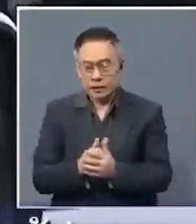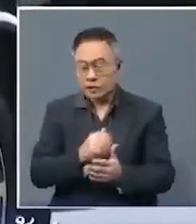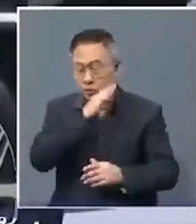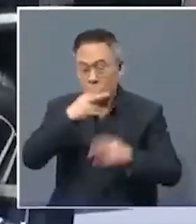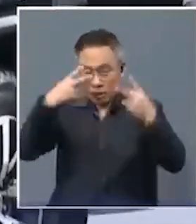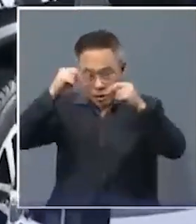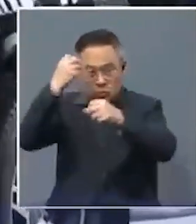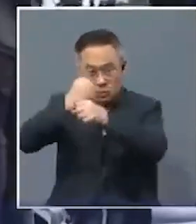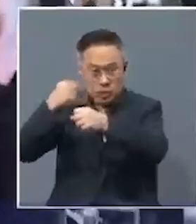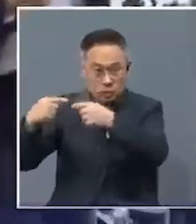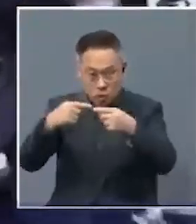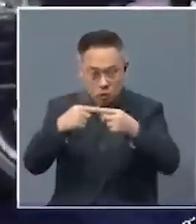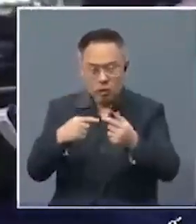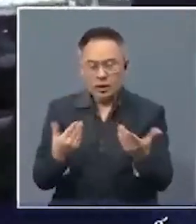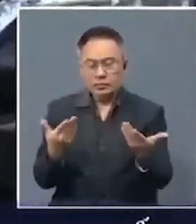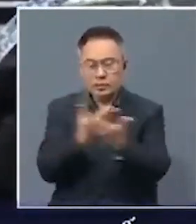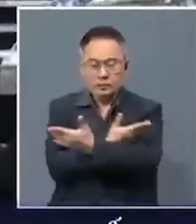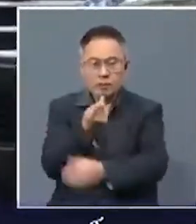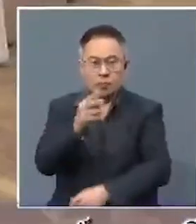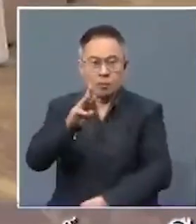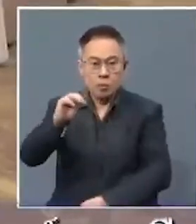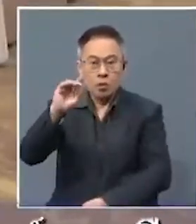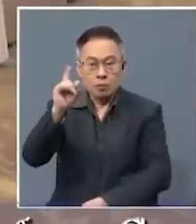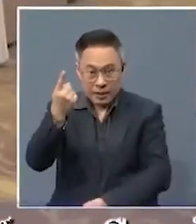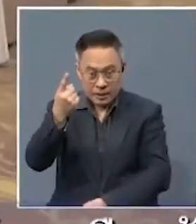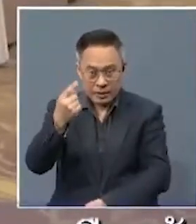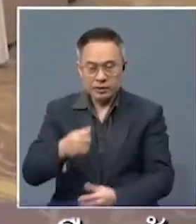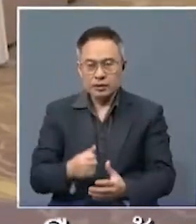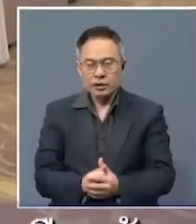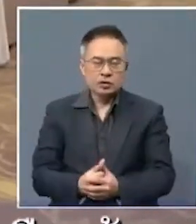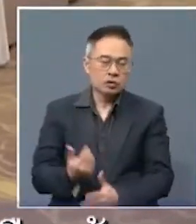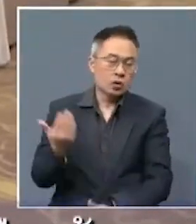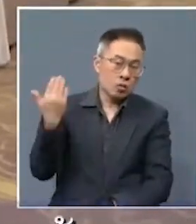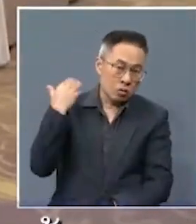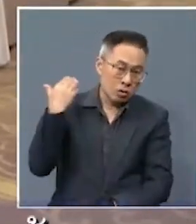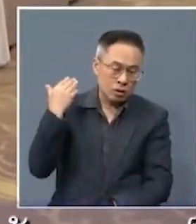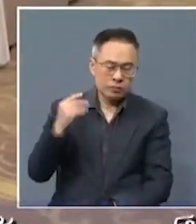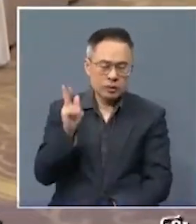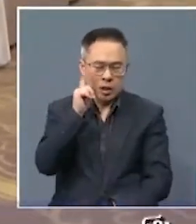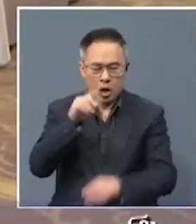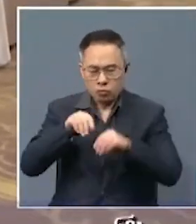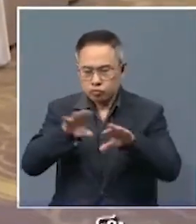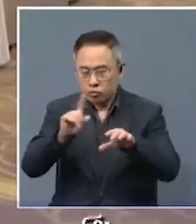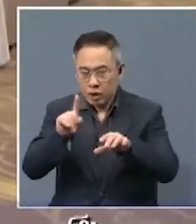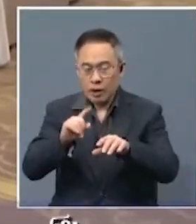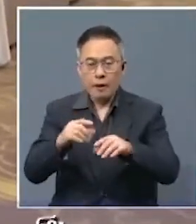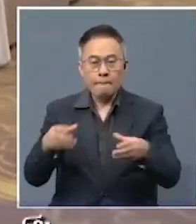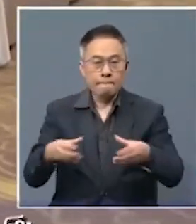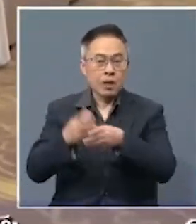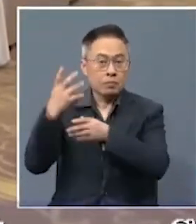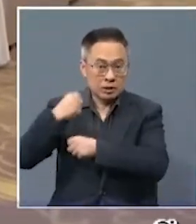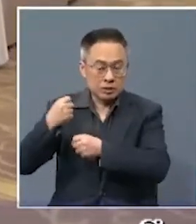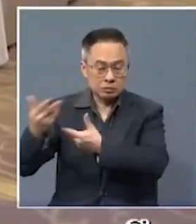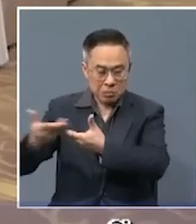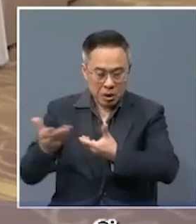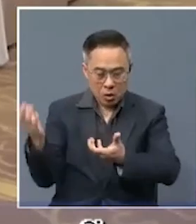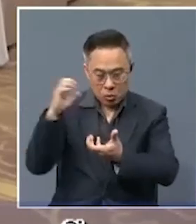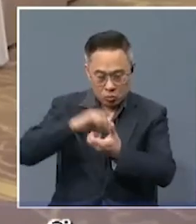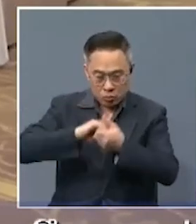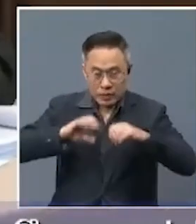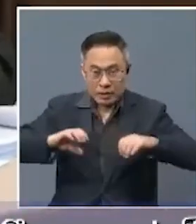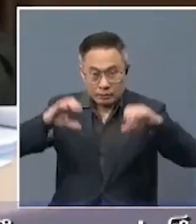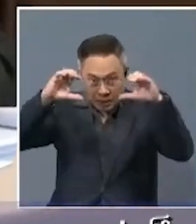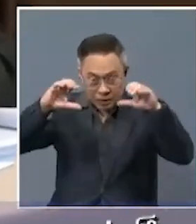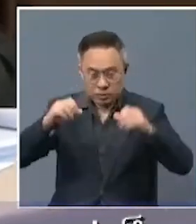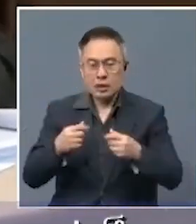ปรับใหญ่และปรับเมื่อไหร่ยังคงต้องรอดูก่อนหน้านี้มีกระแสข่าวออกมาหลายครั้งว่าประชาธิปัตย์จะร่วมรัฐบาลแม้